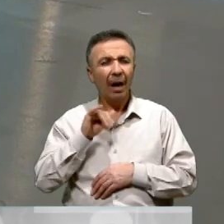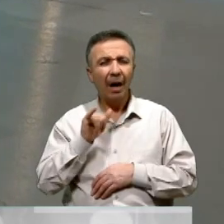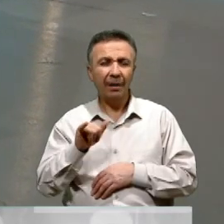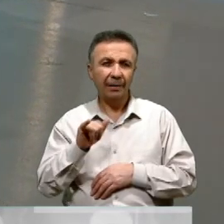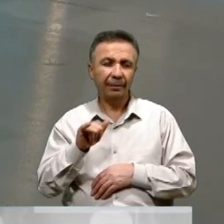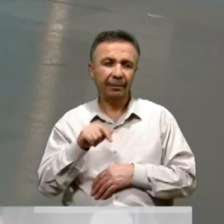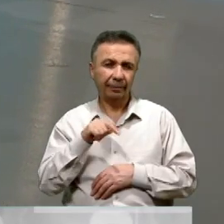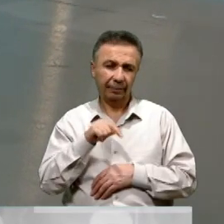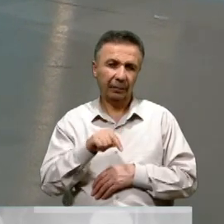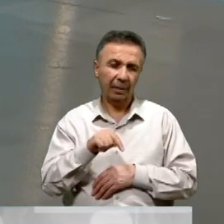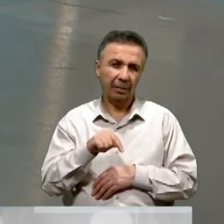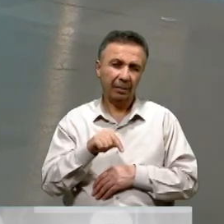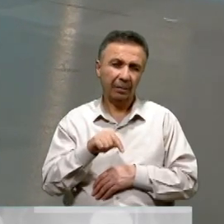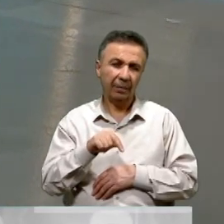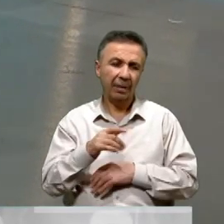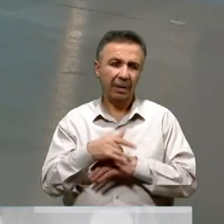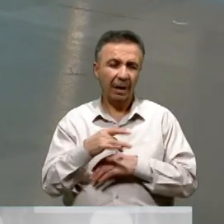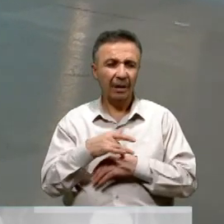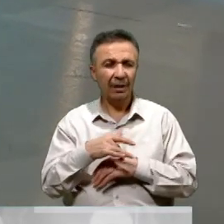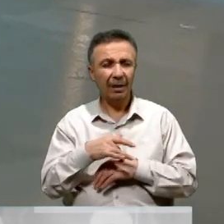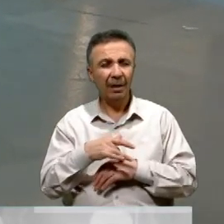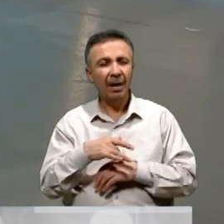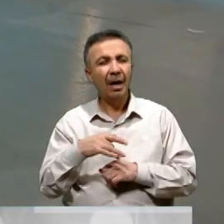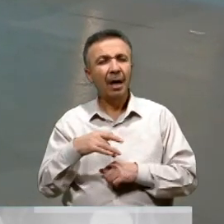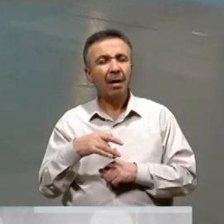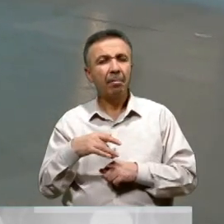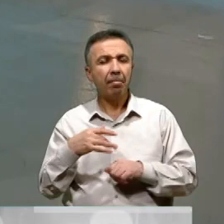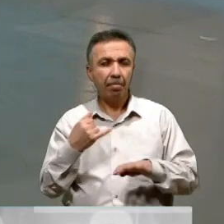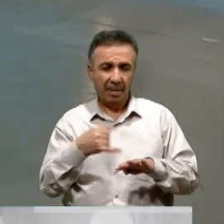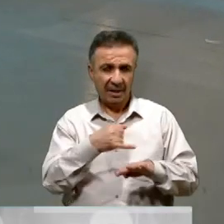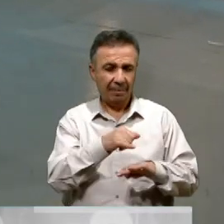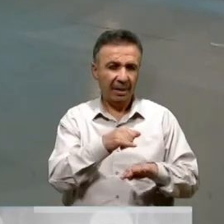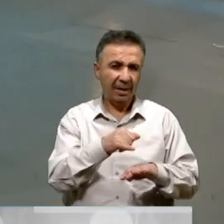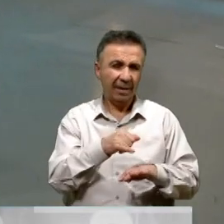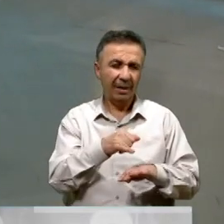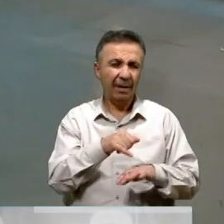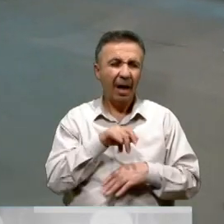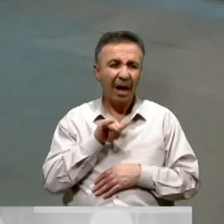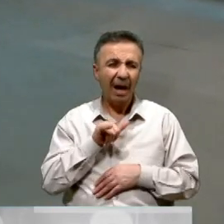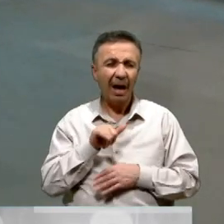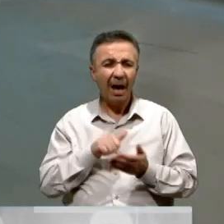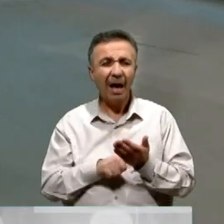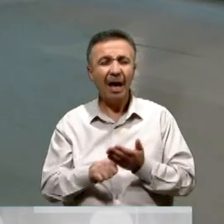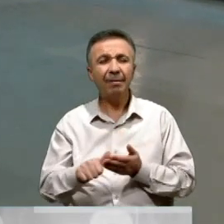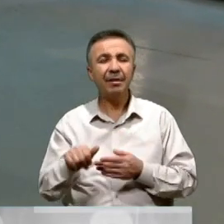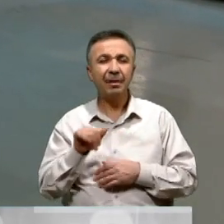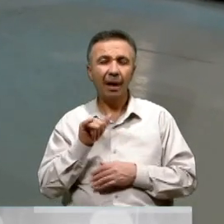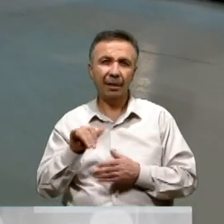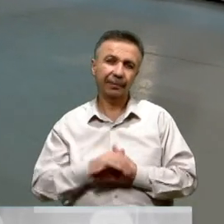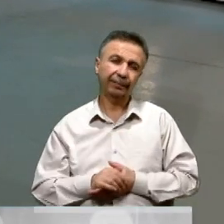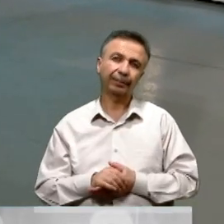bu Müslümanların taklit ettiği mezheplerin ileri sürdüğü ölçü de aynıdır. Orada da bir örtüşme söz konusu.